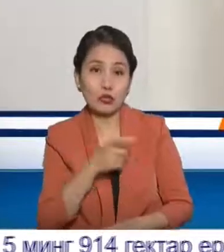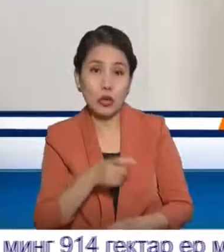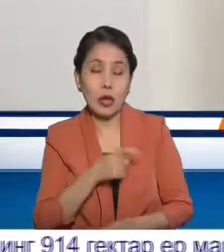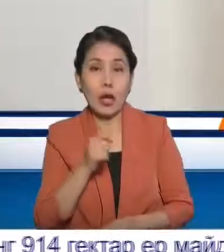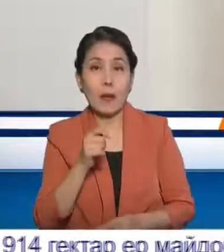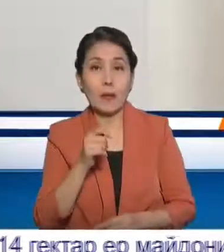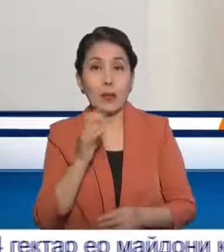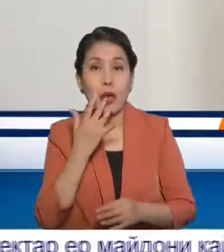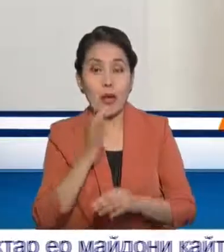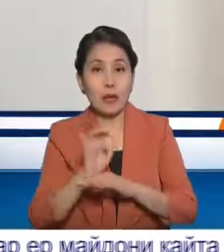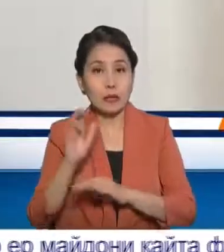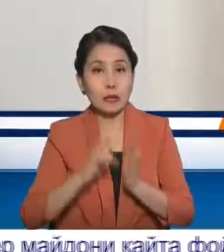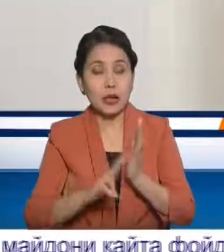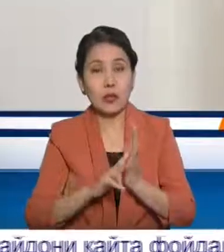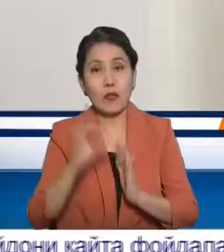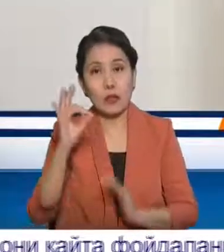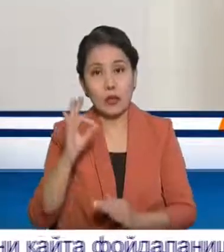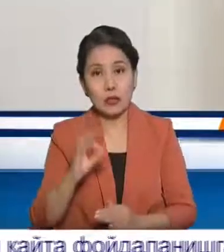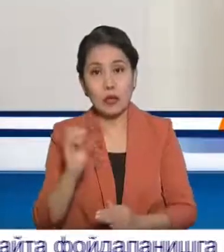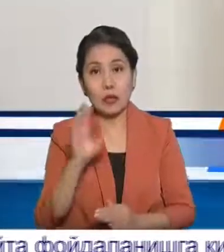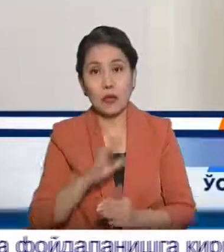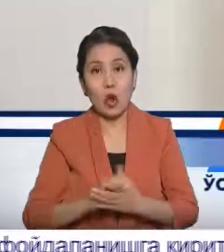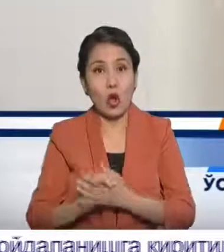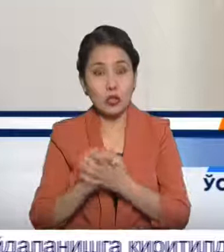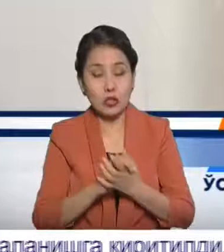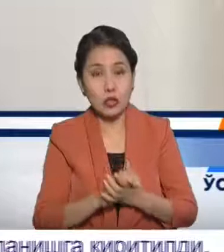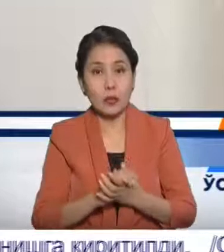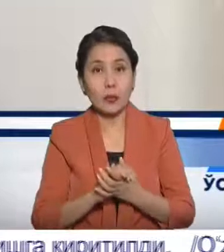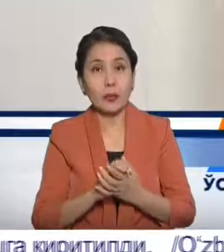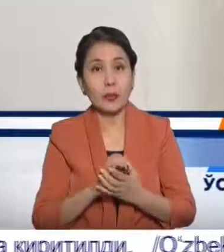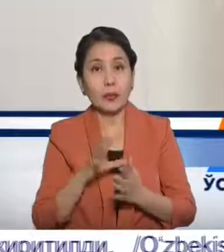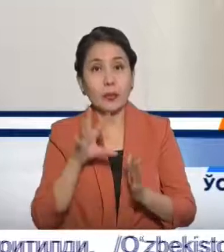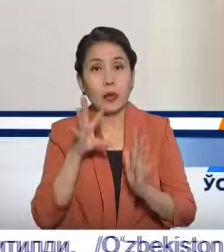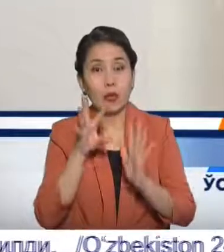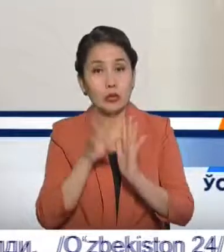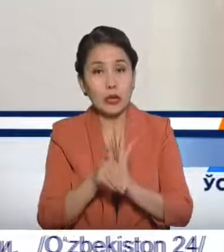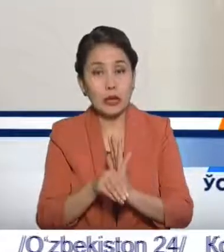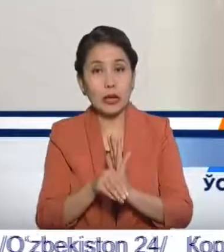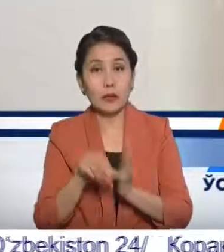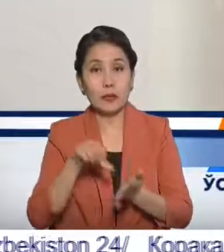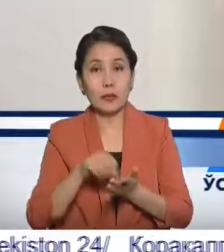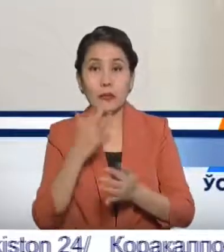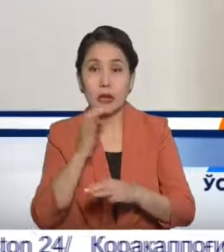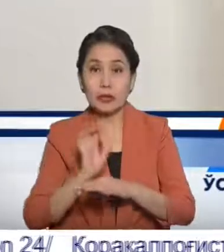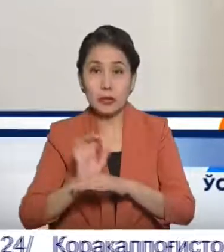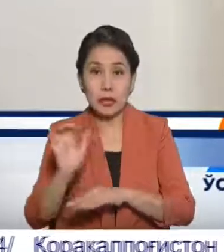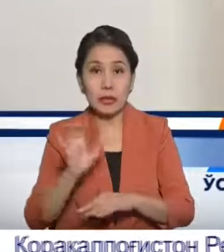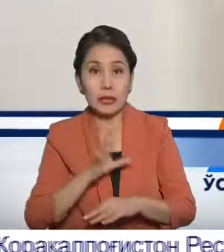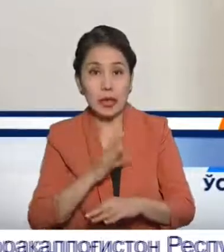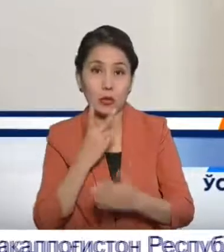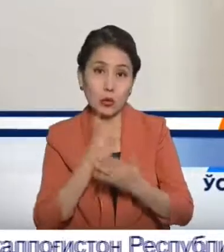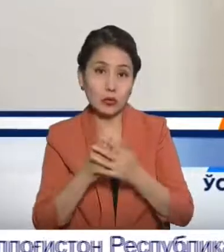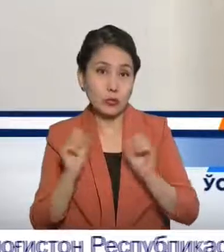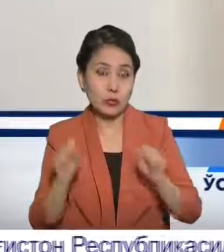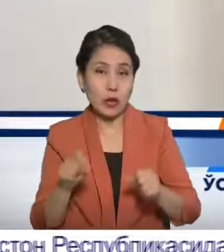eksport mahsulotlarining 80% Yevroosiyo ittifoqiga a'zo mamlakatlarga eksport qilinganligini ko'rishimiz